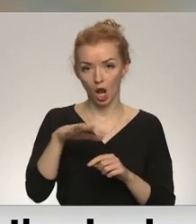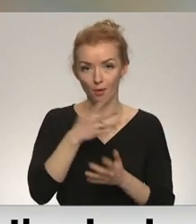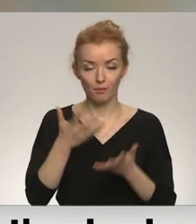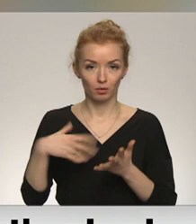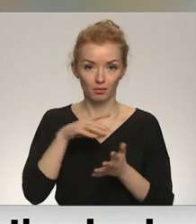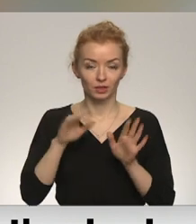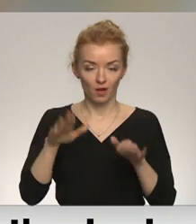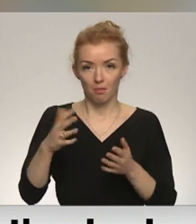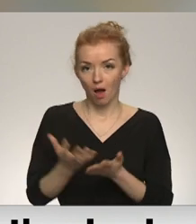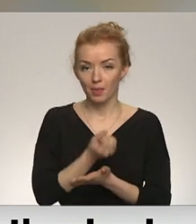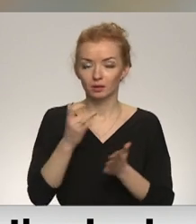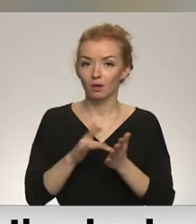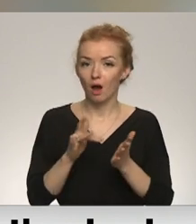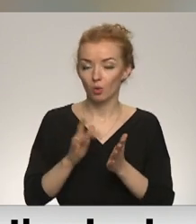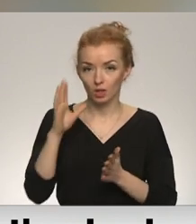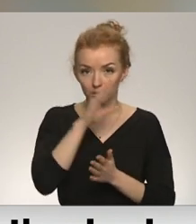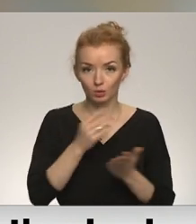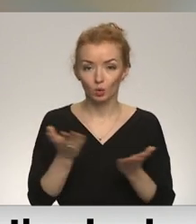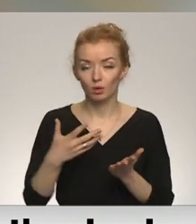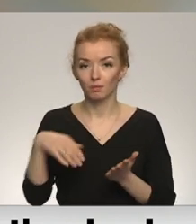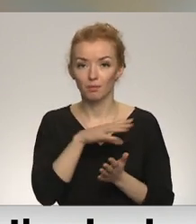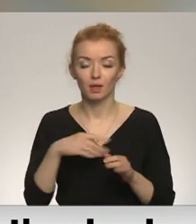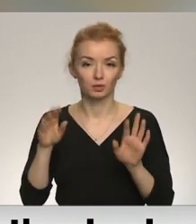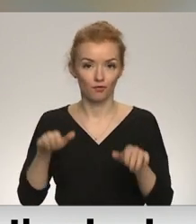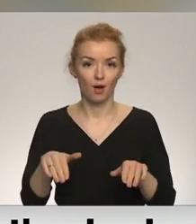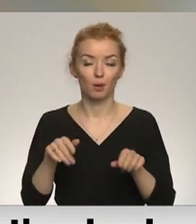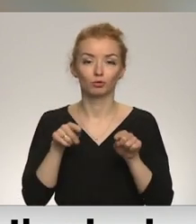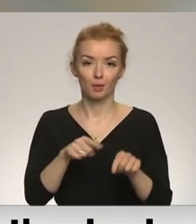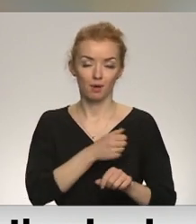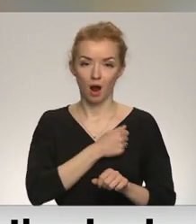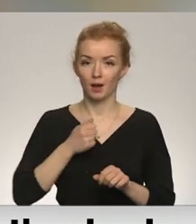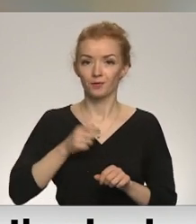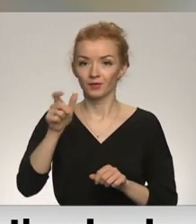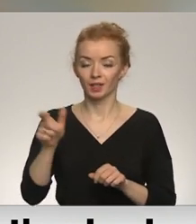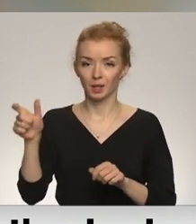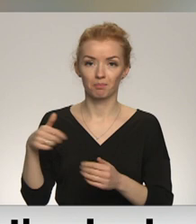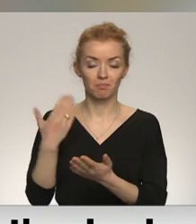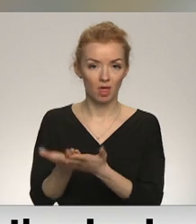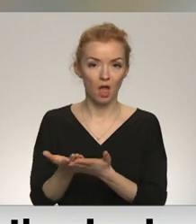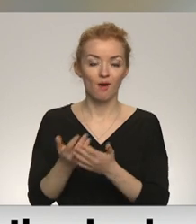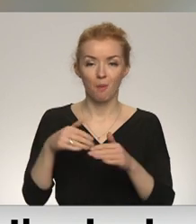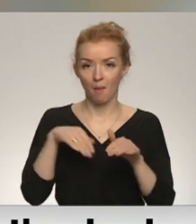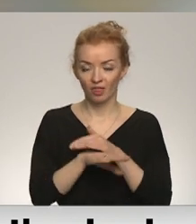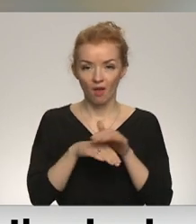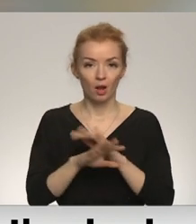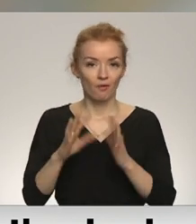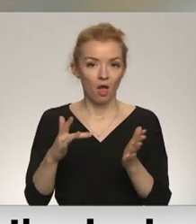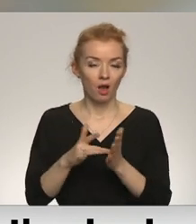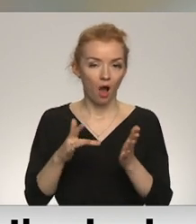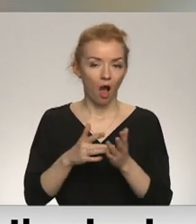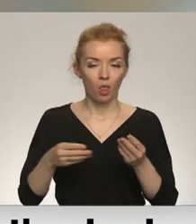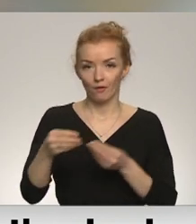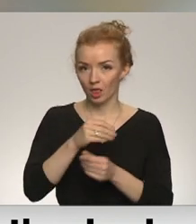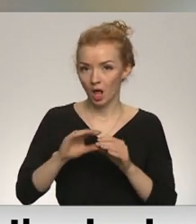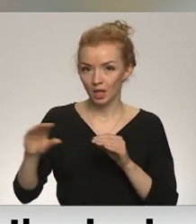varam atrast kaut kādu iespēju, kur mēs varam šiem karavīriem piedāvāt vainu patvērumu vai arī kādu